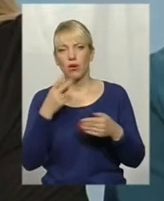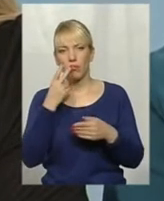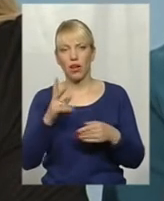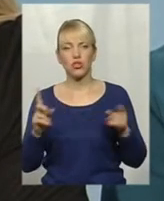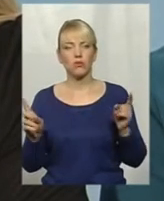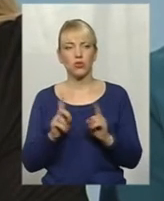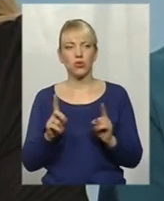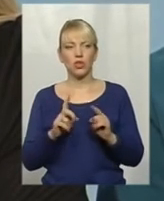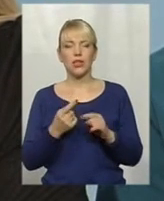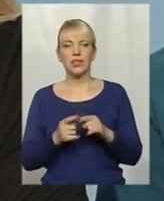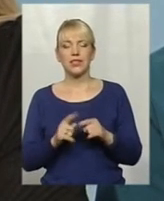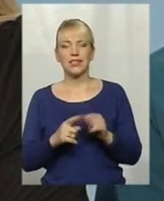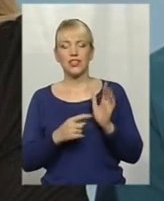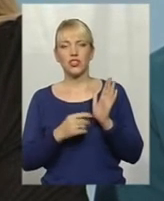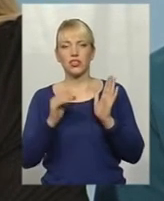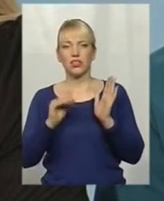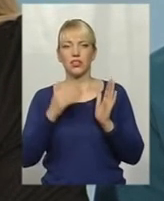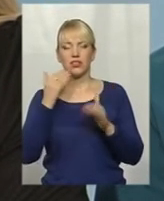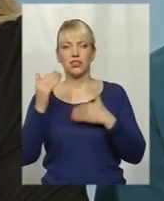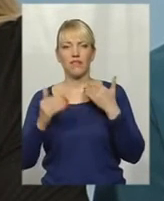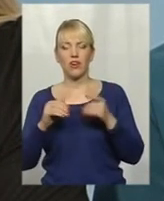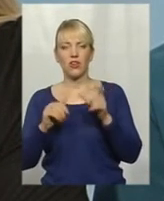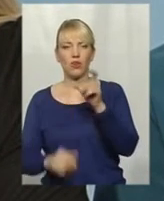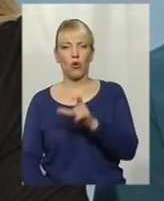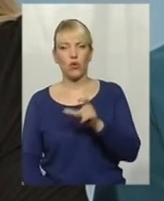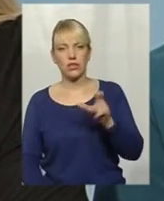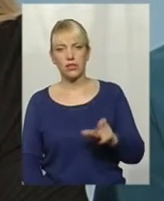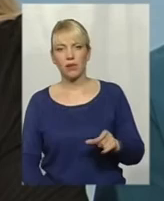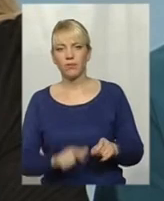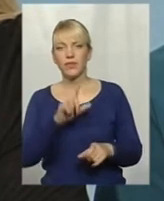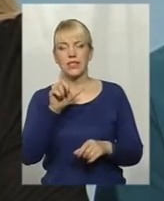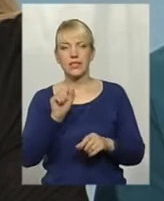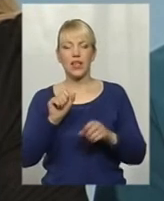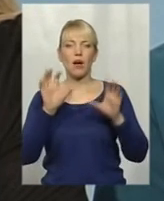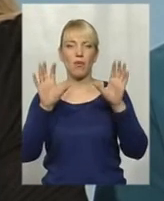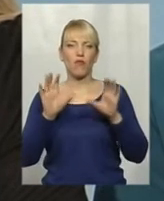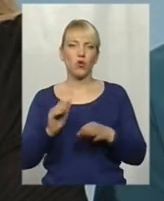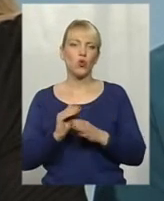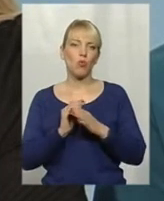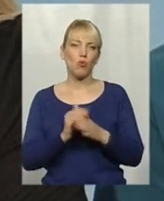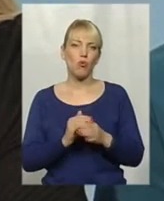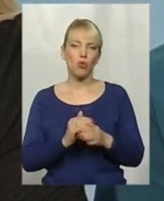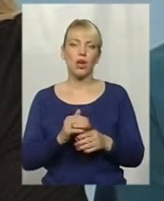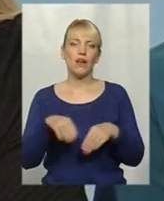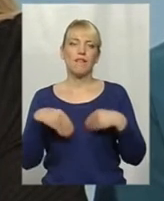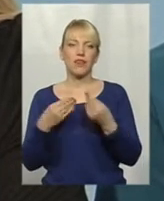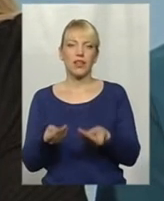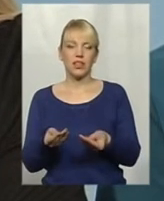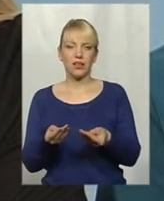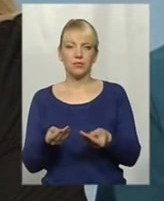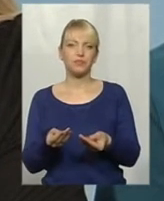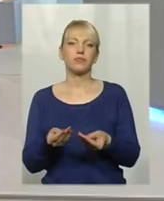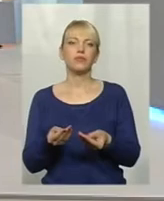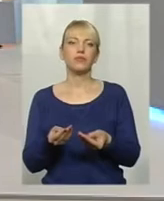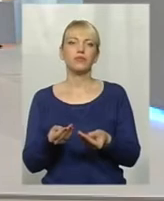цих майже 6 тисяч звернень осіб за правовою допомогою видані